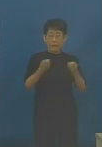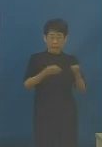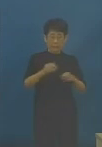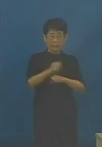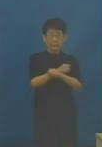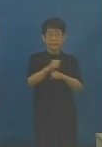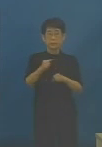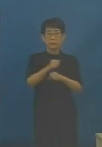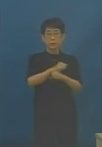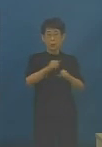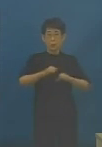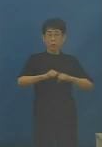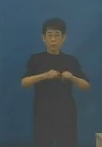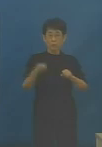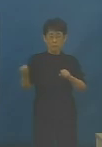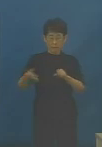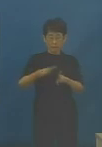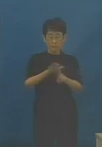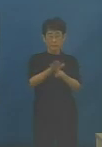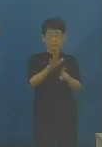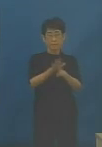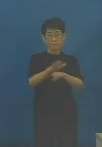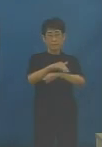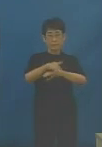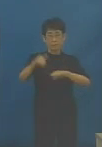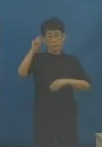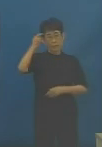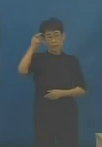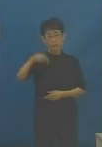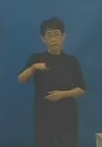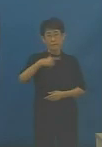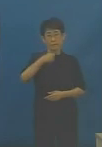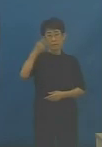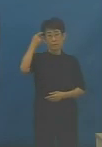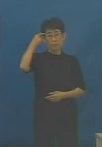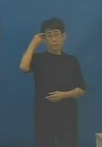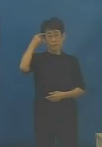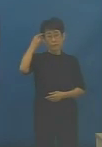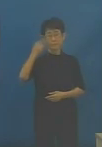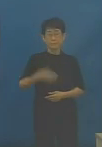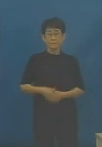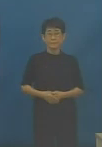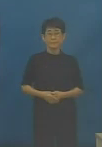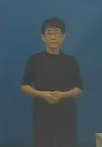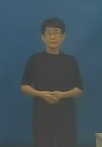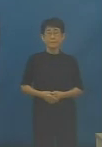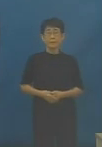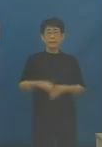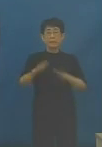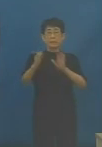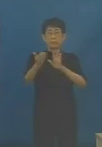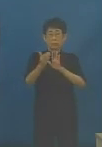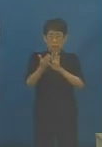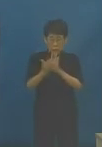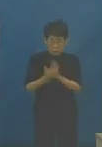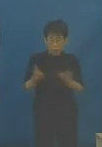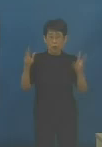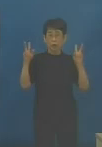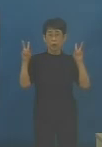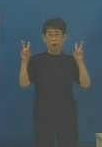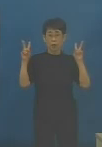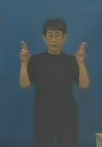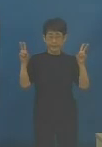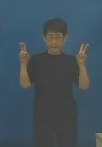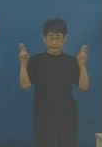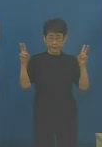展開、支援策というものを考えていきたいと思います。いよいよ、カニの季節になってまいりました